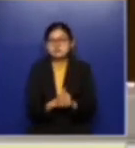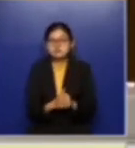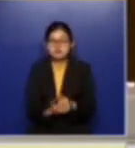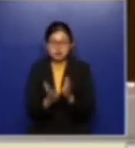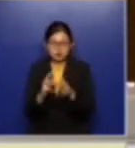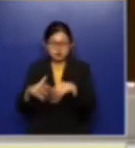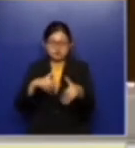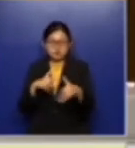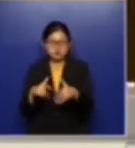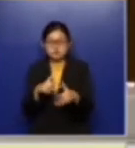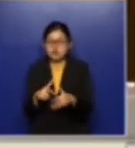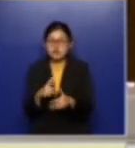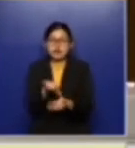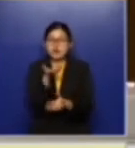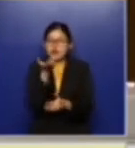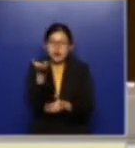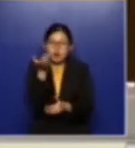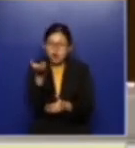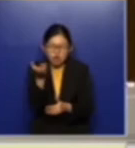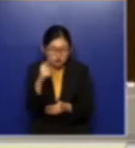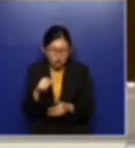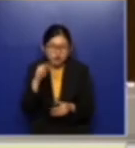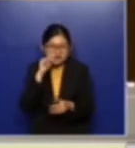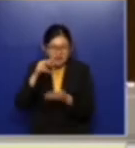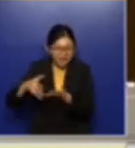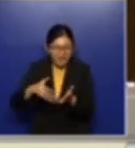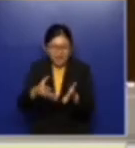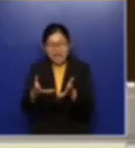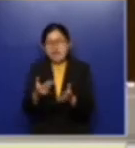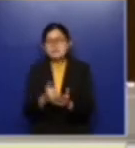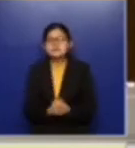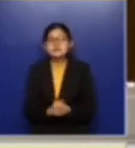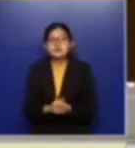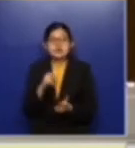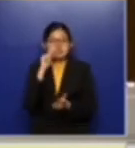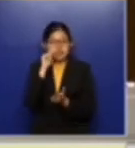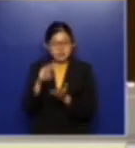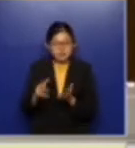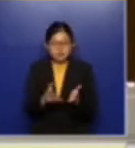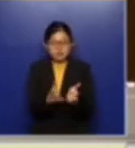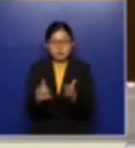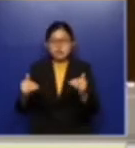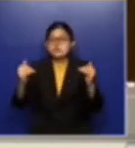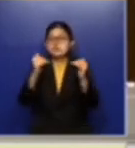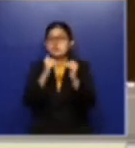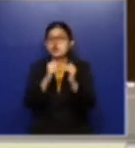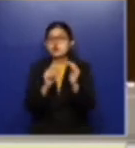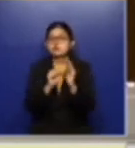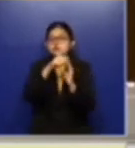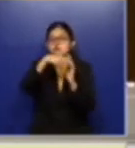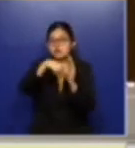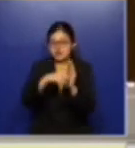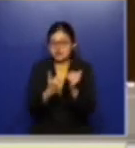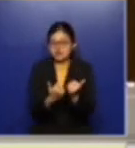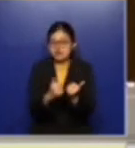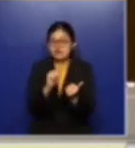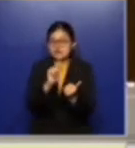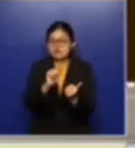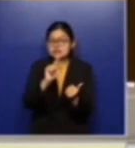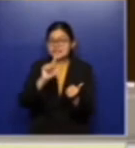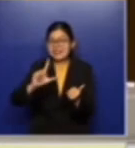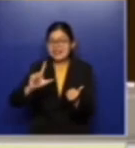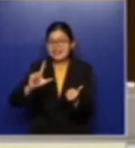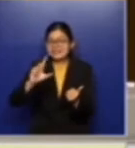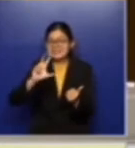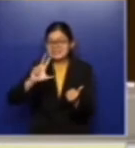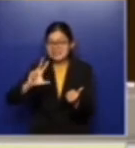แรกแหกว่าจะต้องเอาน้ำให้ได้ก็ปล่อยน้ำมาเท่ากับสุพรรณคือ1ล้าน3แสนคิวต่อ